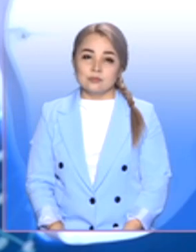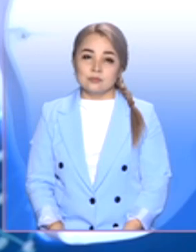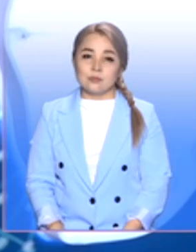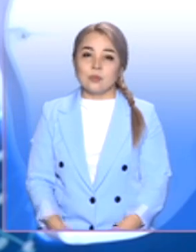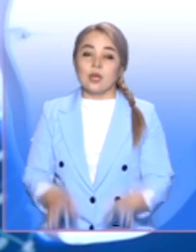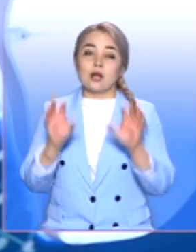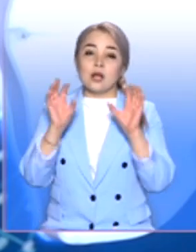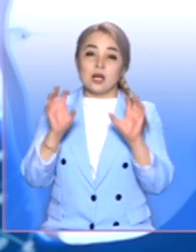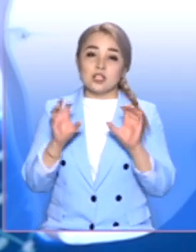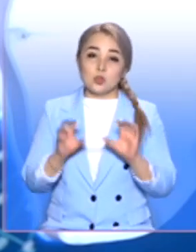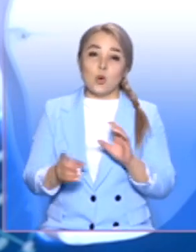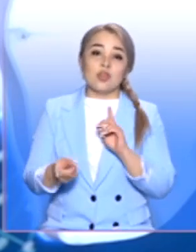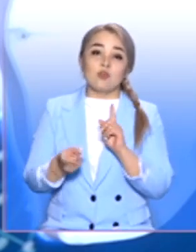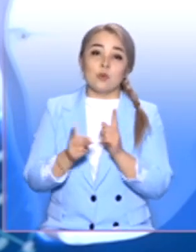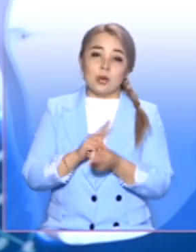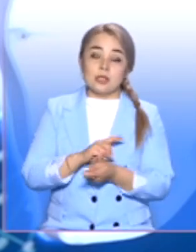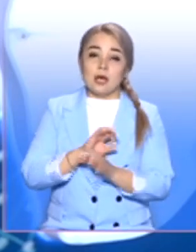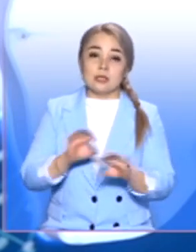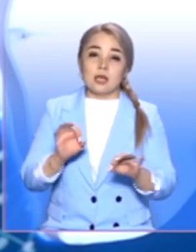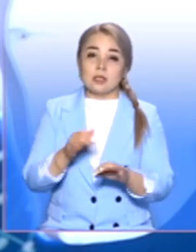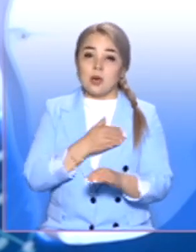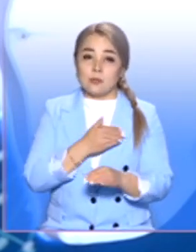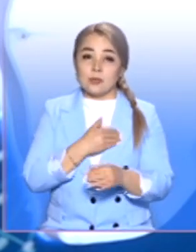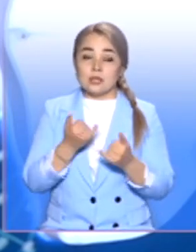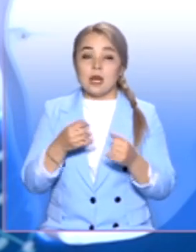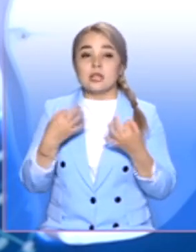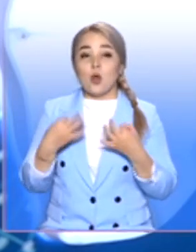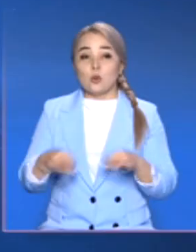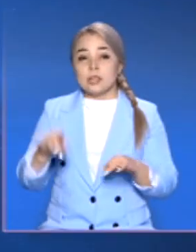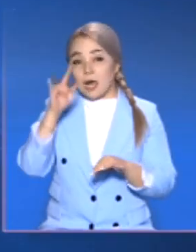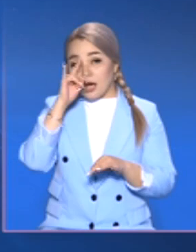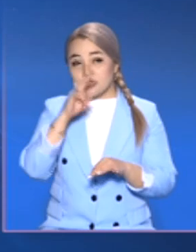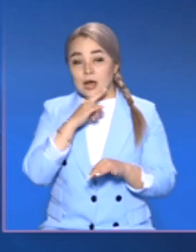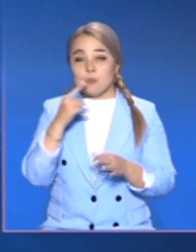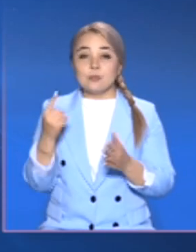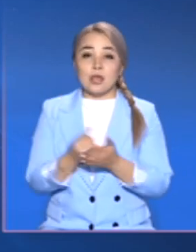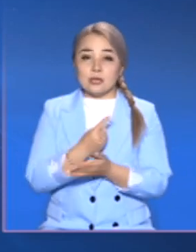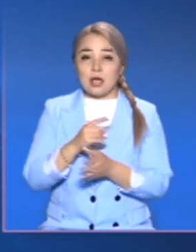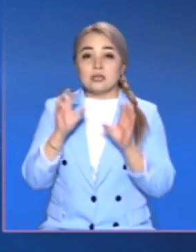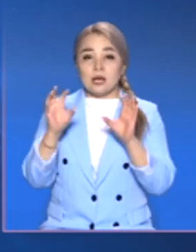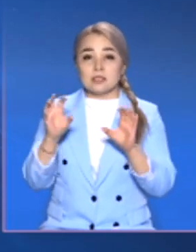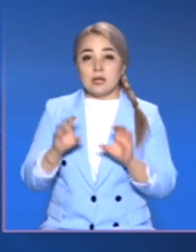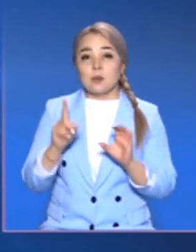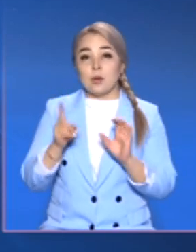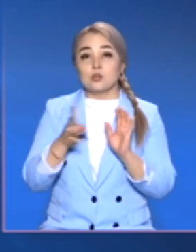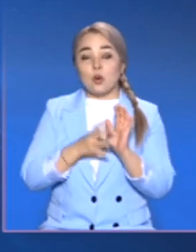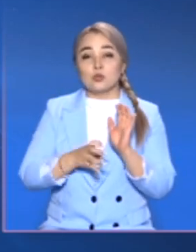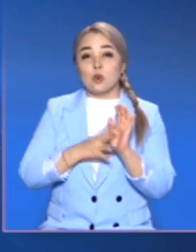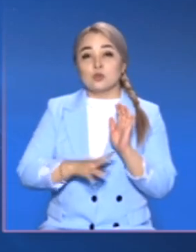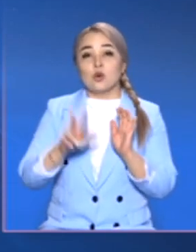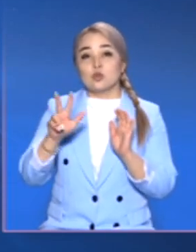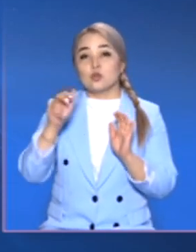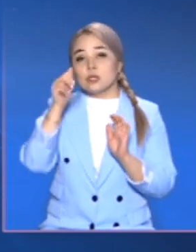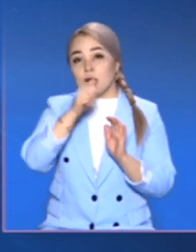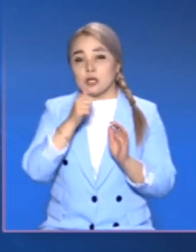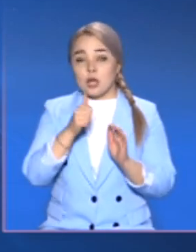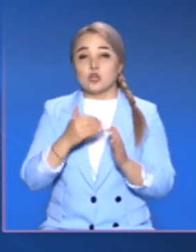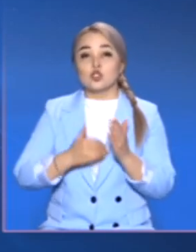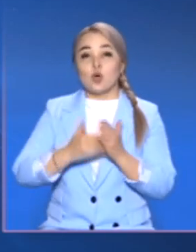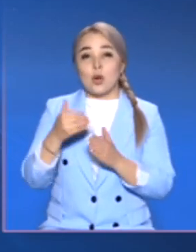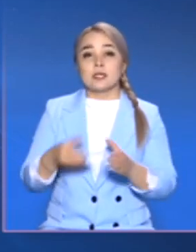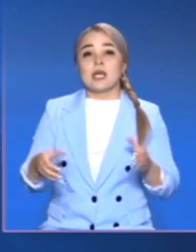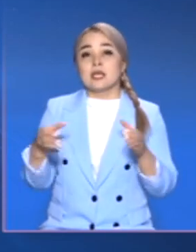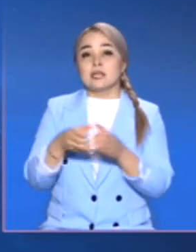енді конституциялық реформаға тоқталсақ, тәуелсіз Қазақстанның тұңғыш ата заңы 1993 жылы жоғары